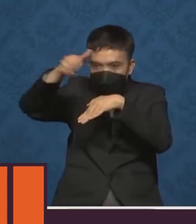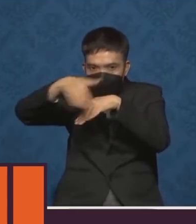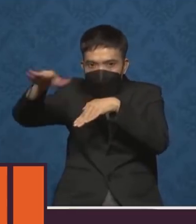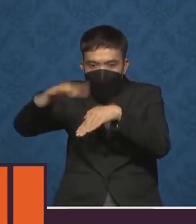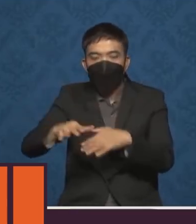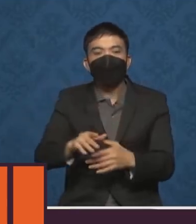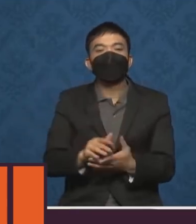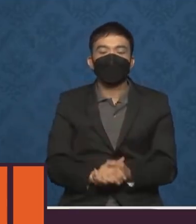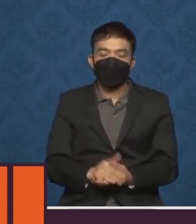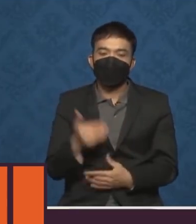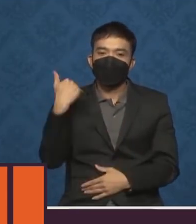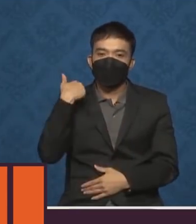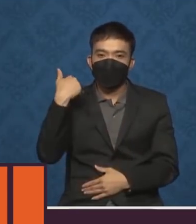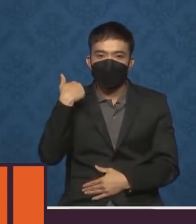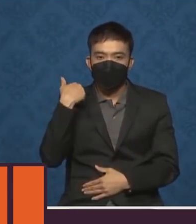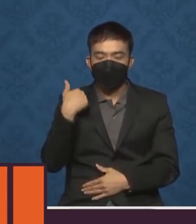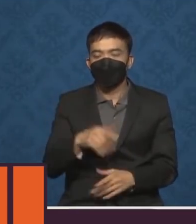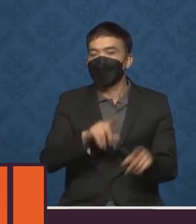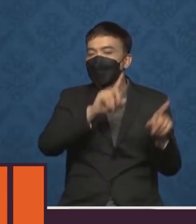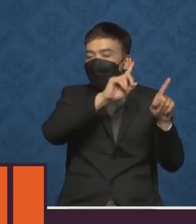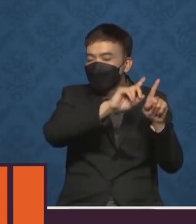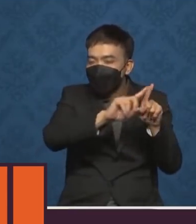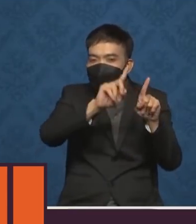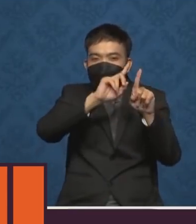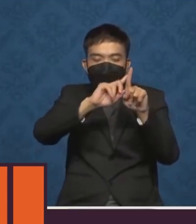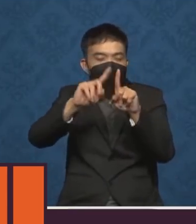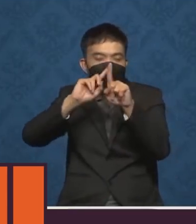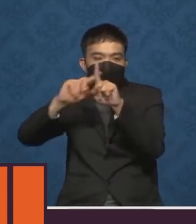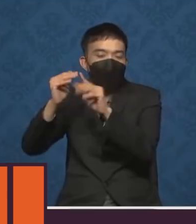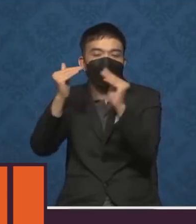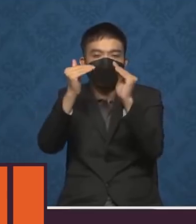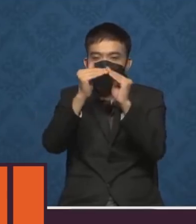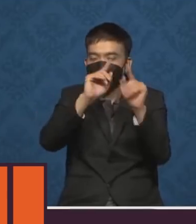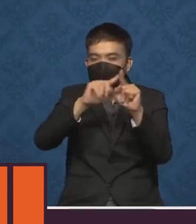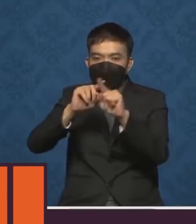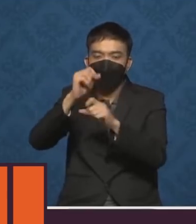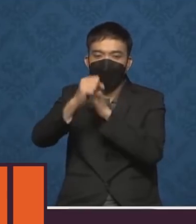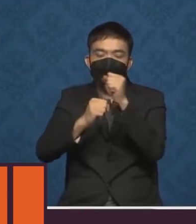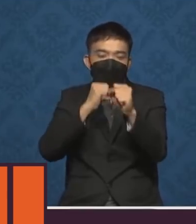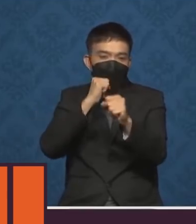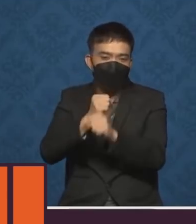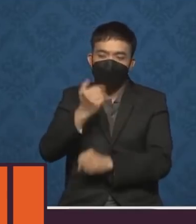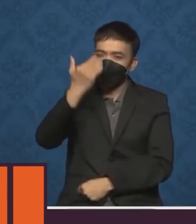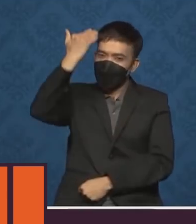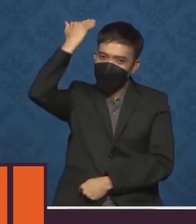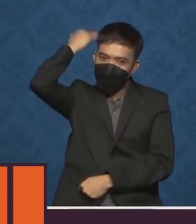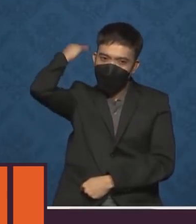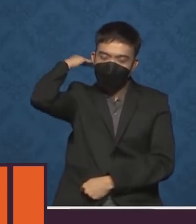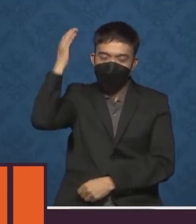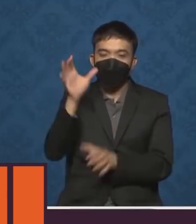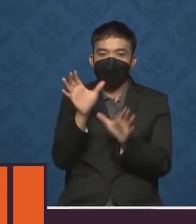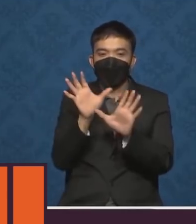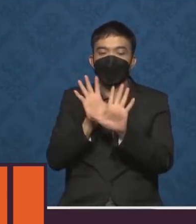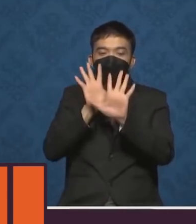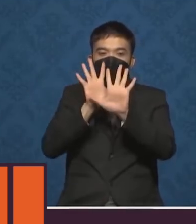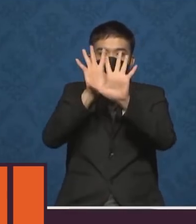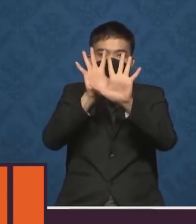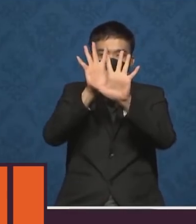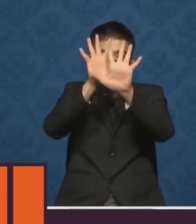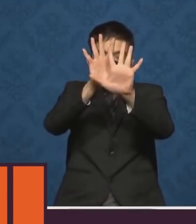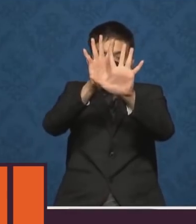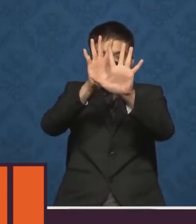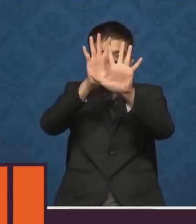ฟ.ได้สิ่งต่างๆเหล่านี้ครับในปีที่แล้วในการสลายการชุมนุมในเดือนตุลาคมมี